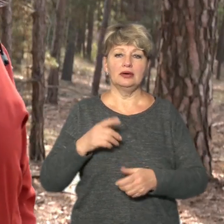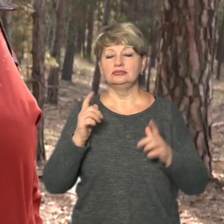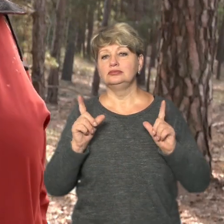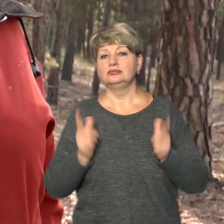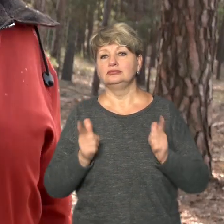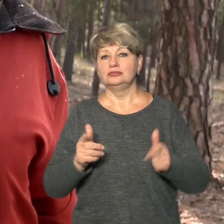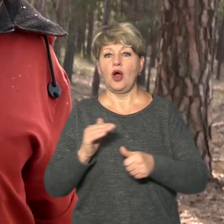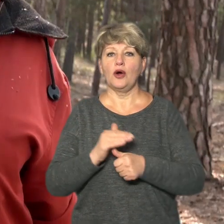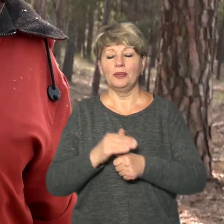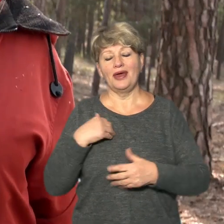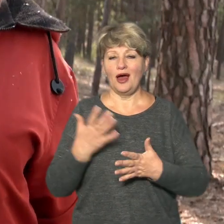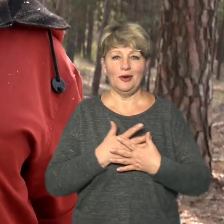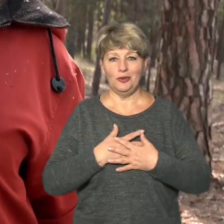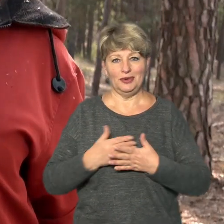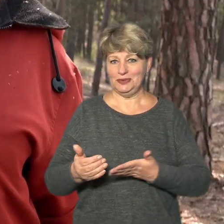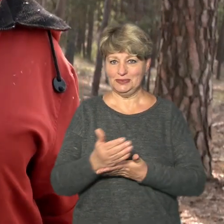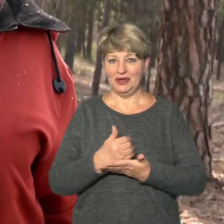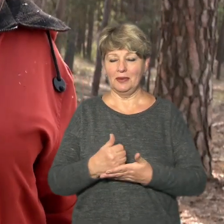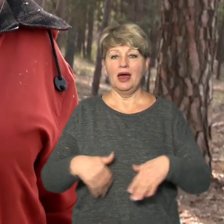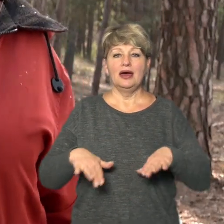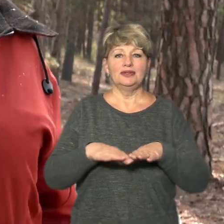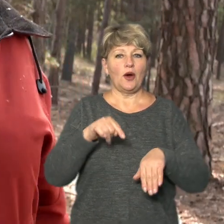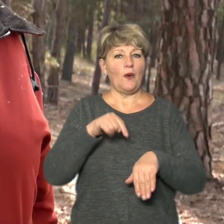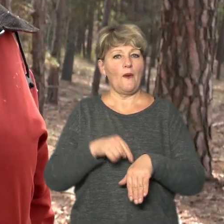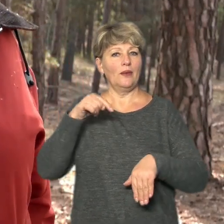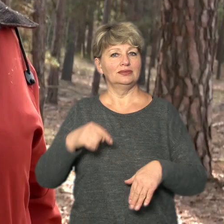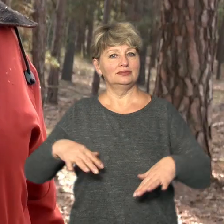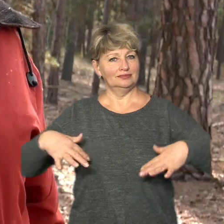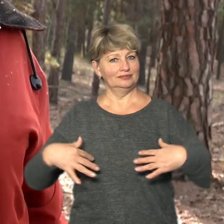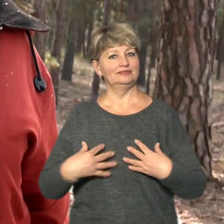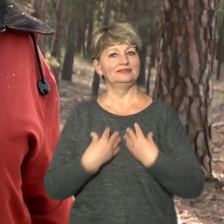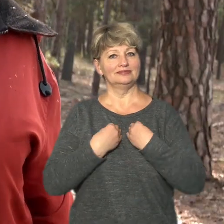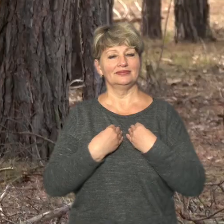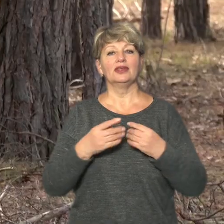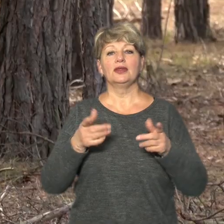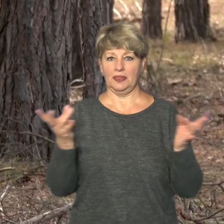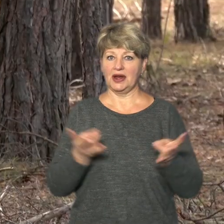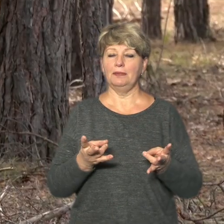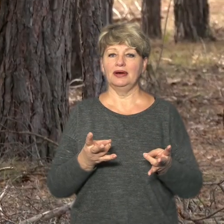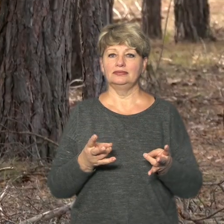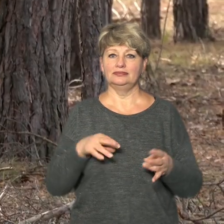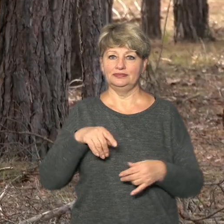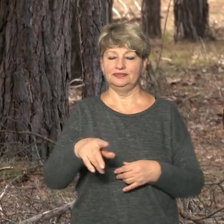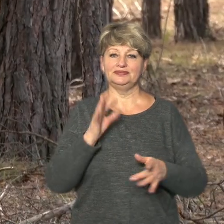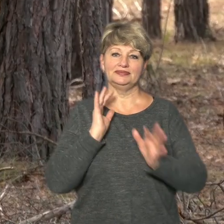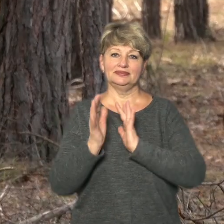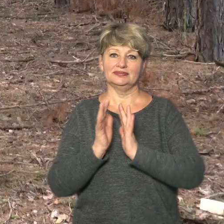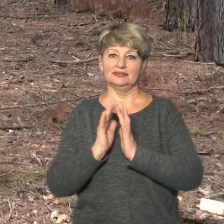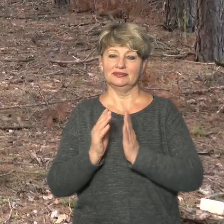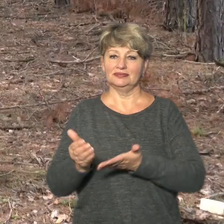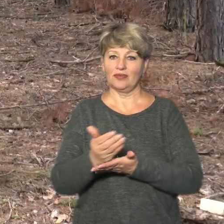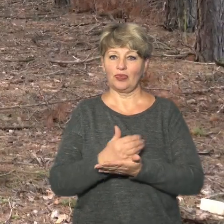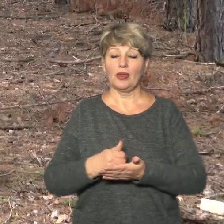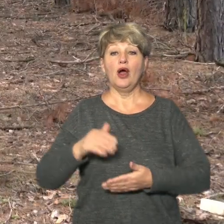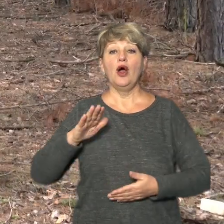Люблю збирати такий Адреналін що треба йти збирати після послаблення заборони відразу